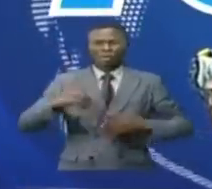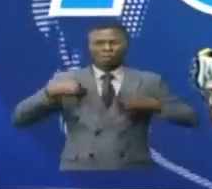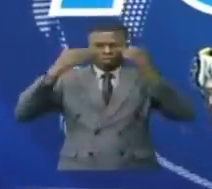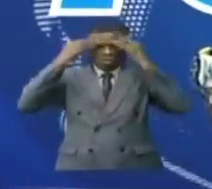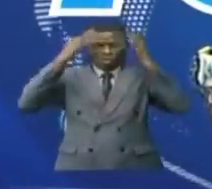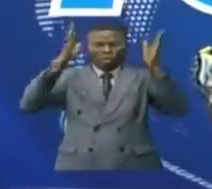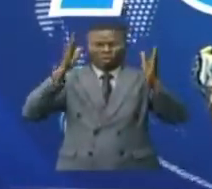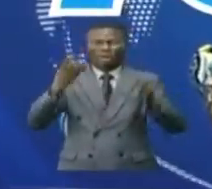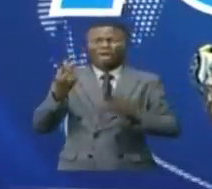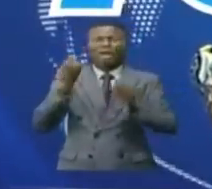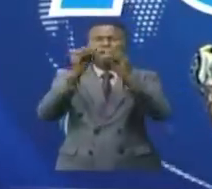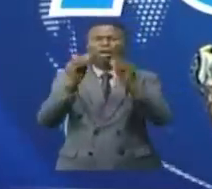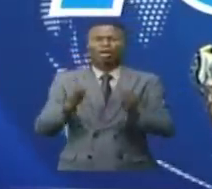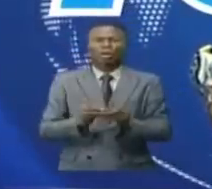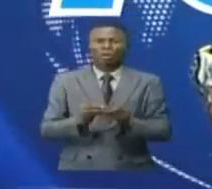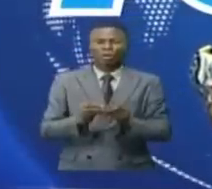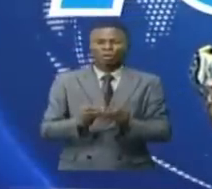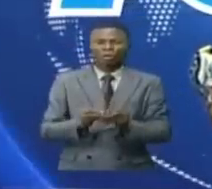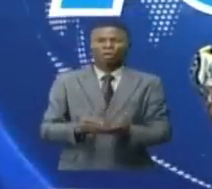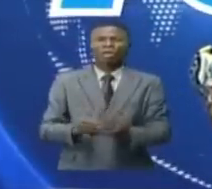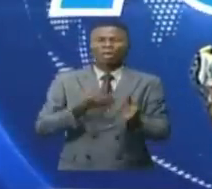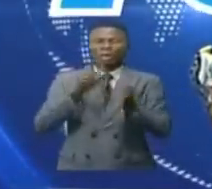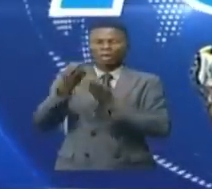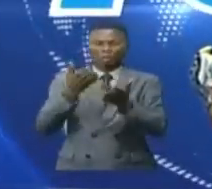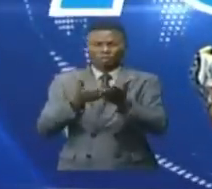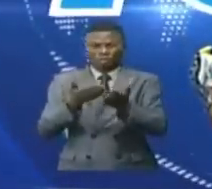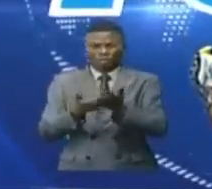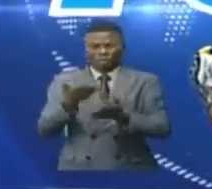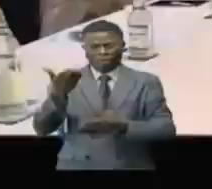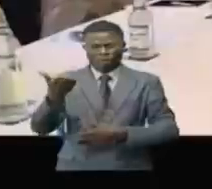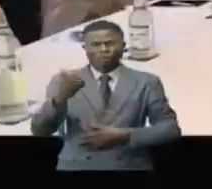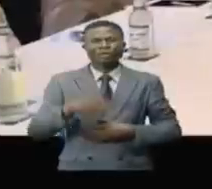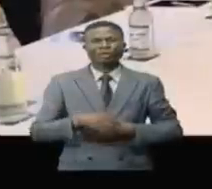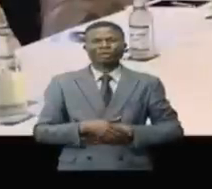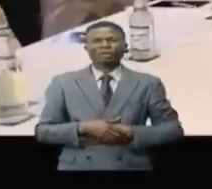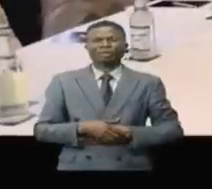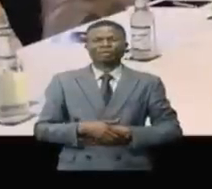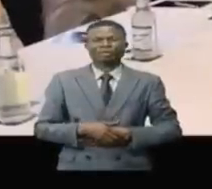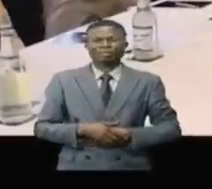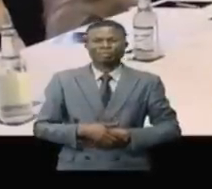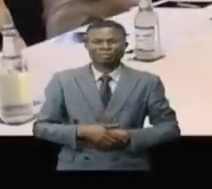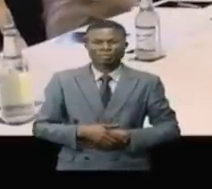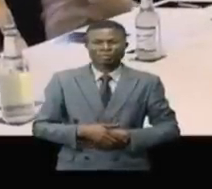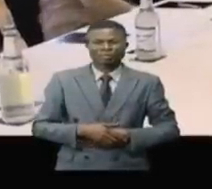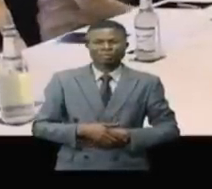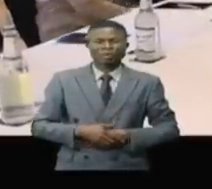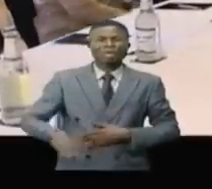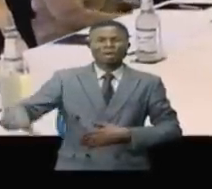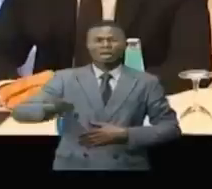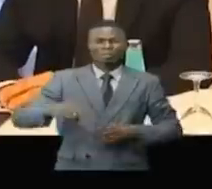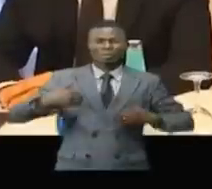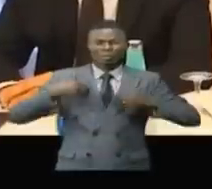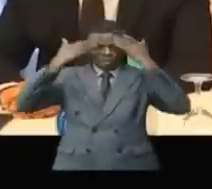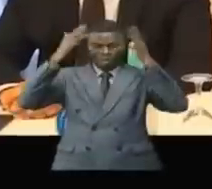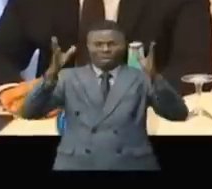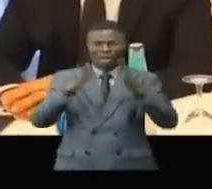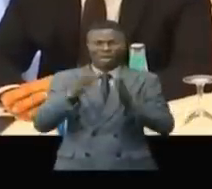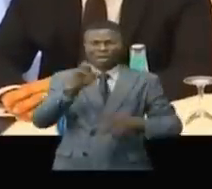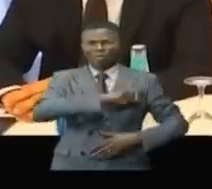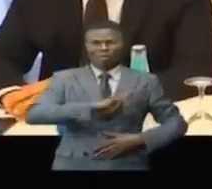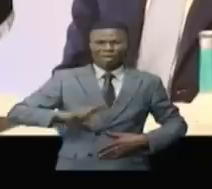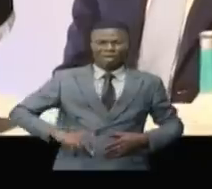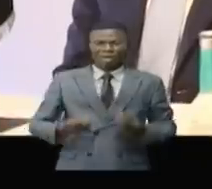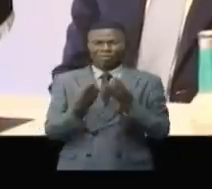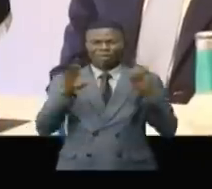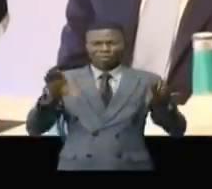ces partenariats, c'est dans ce reportage de Jean-Pierre Ndolo de Mazou. La République arabe d'Égypte et la République démocratique du